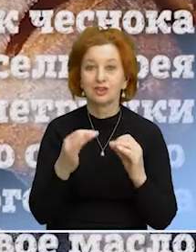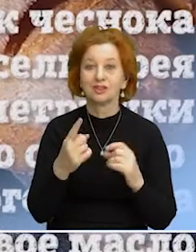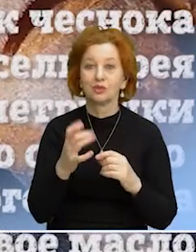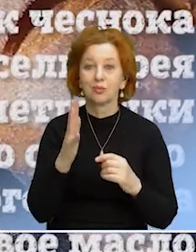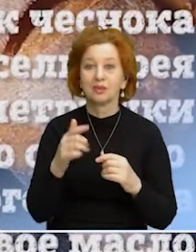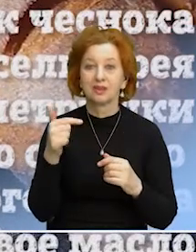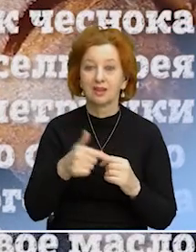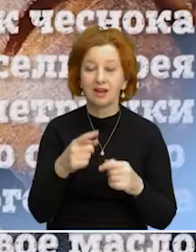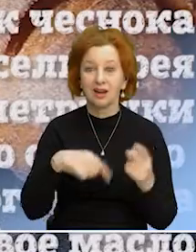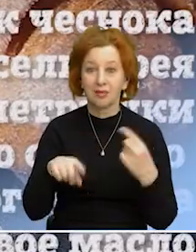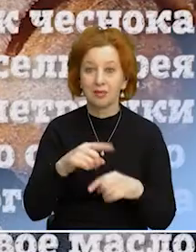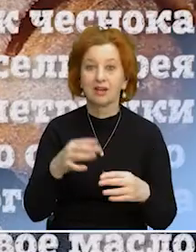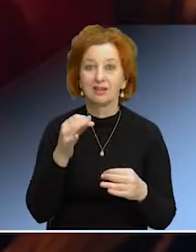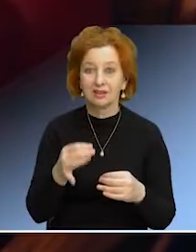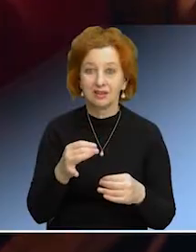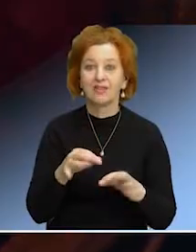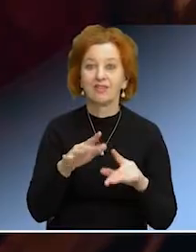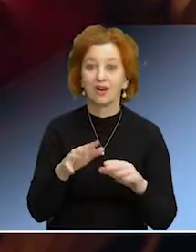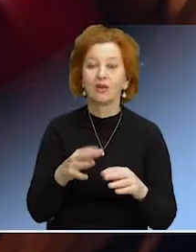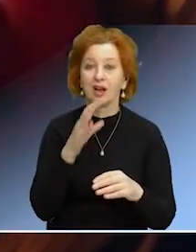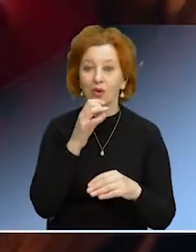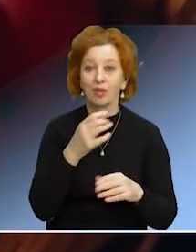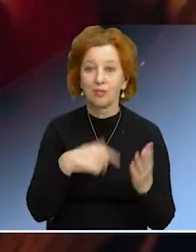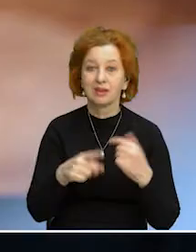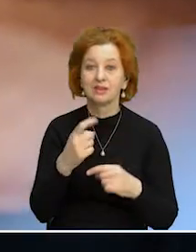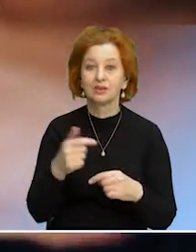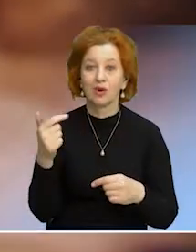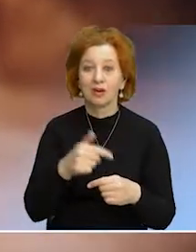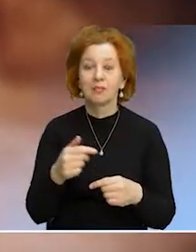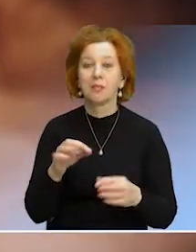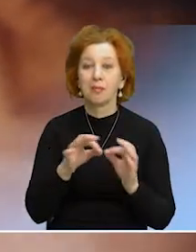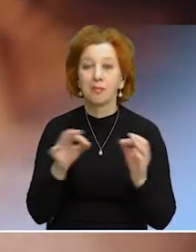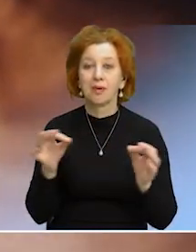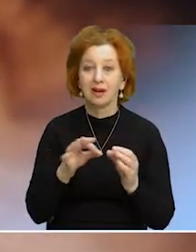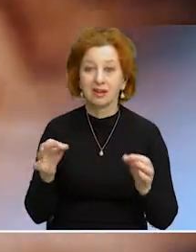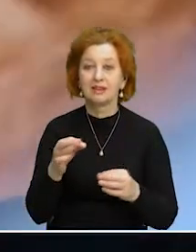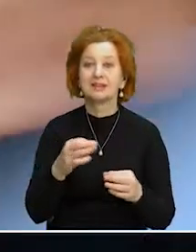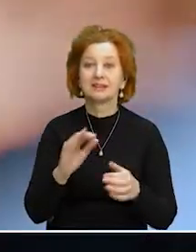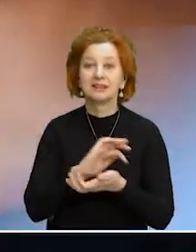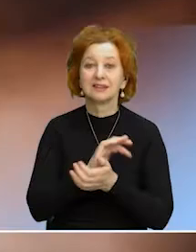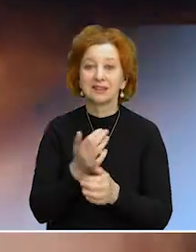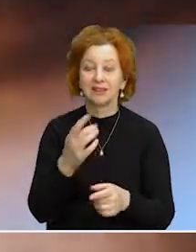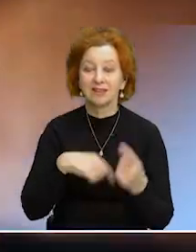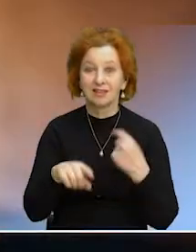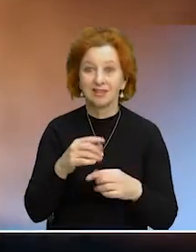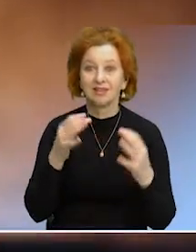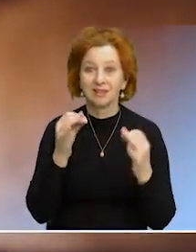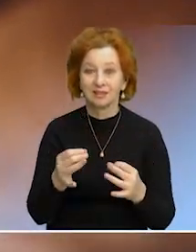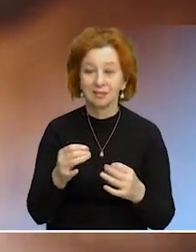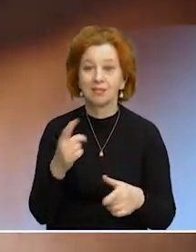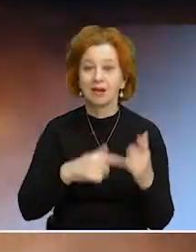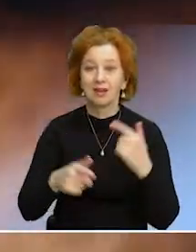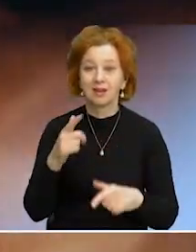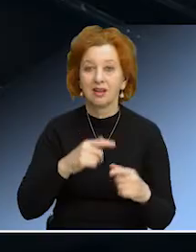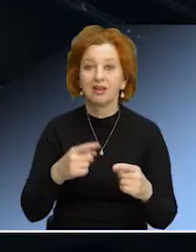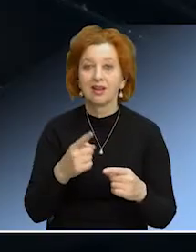по 150 граммов салями, ветчины и вареной колбасы, а также по 100 граммов моцареллы и голландского сыра. Для соуса